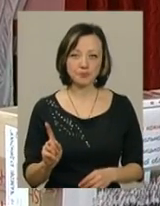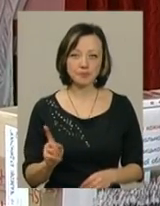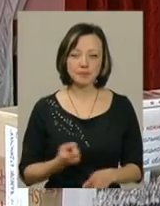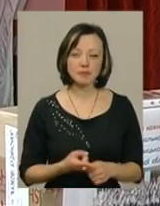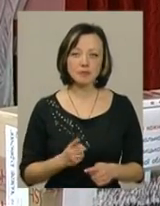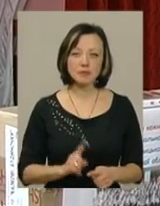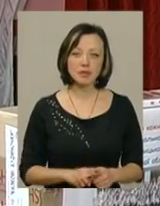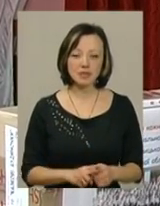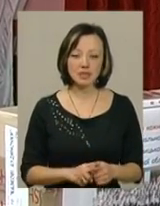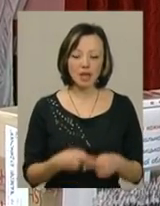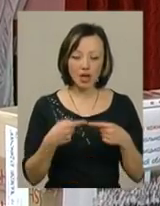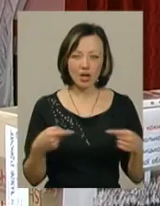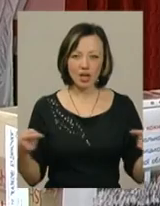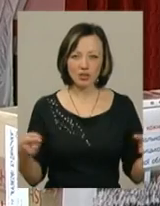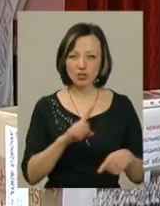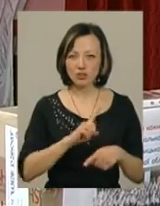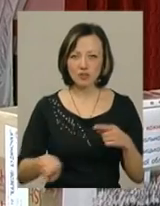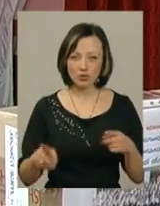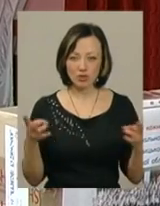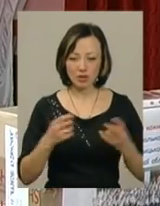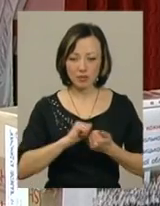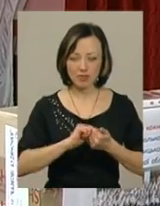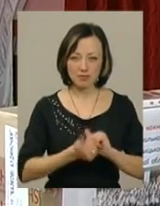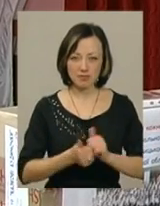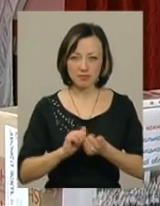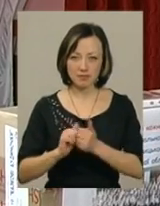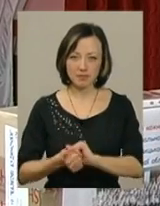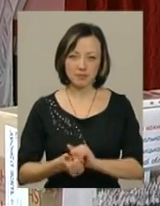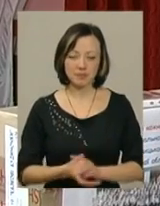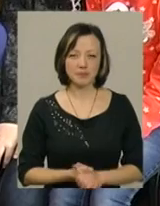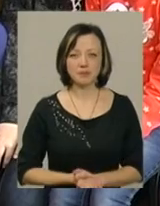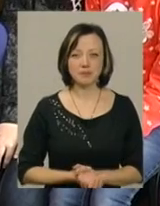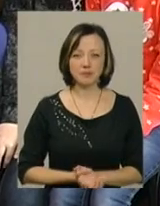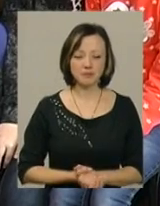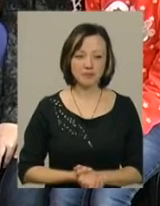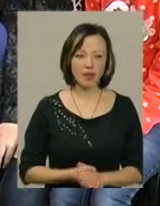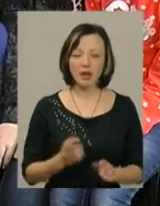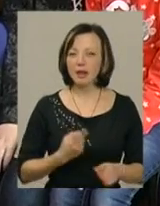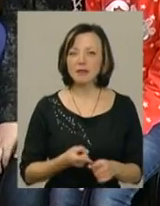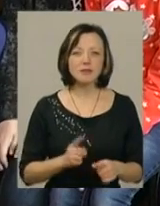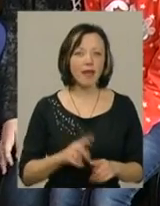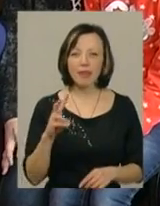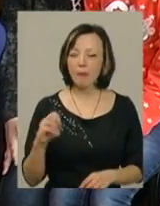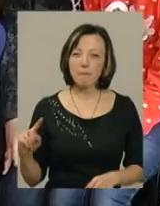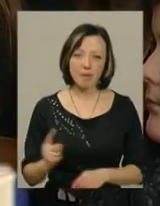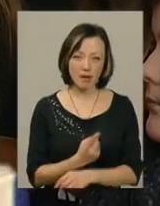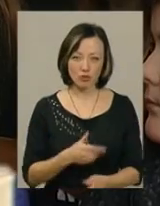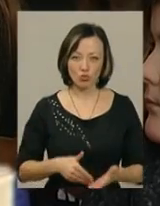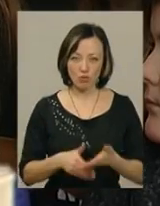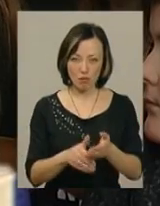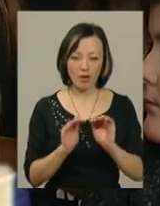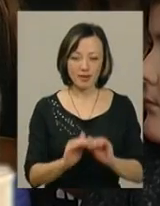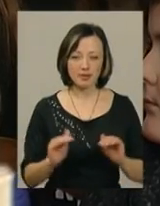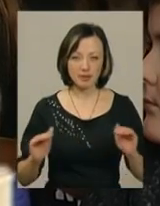це розходник, який дуже швидко потрібно поповнювати. Це не перша допомога, яку зібрали учні